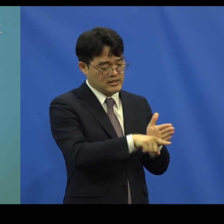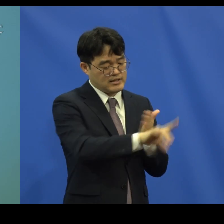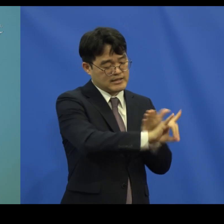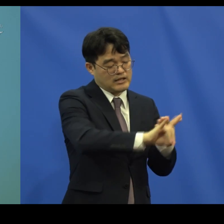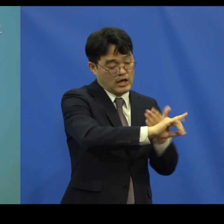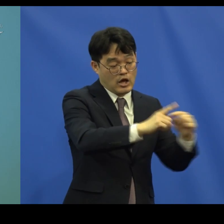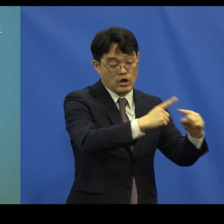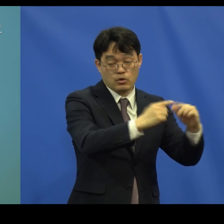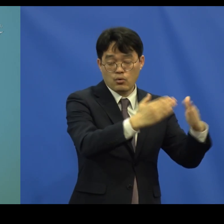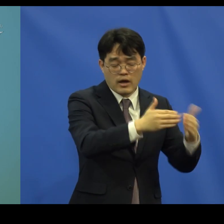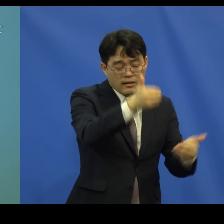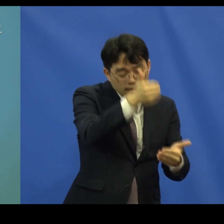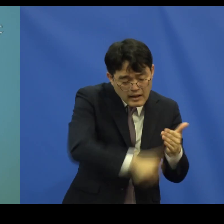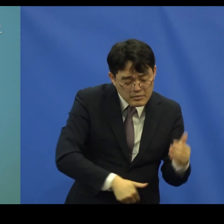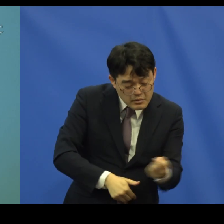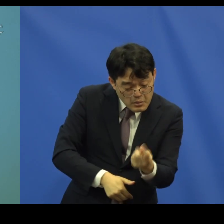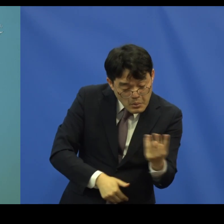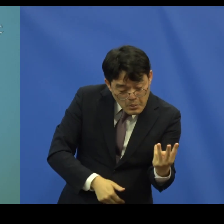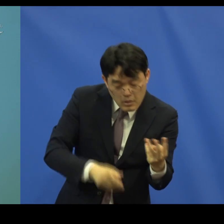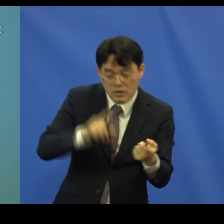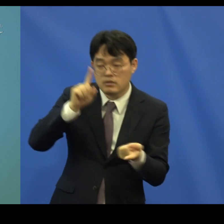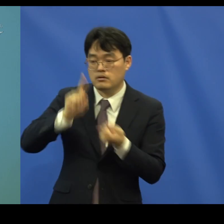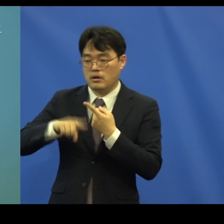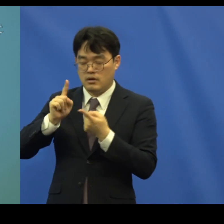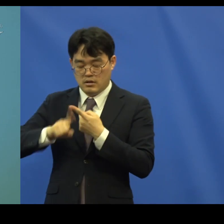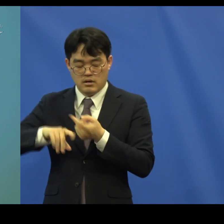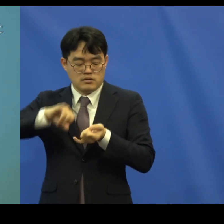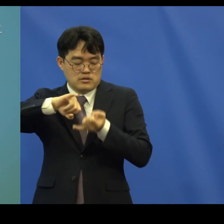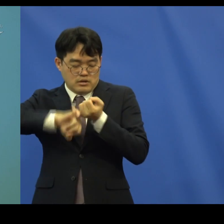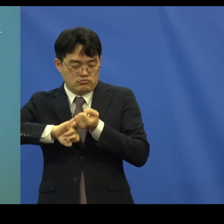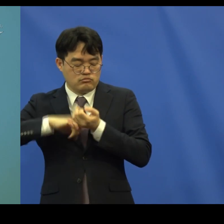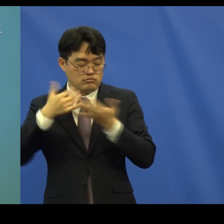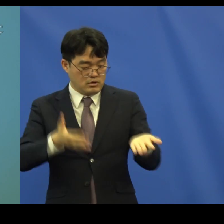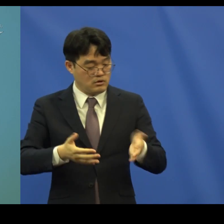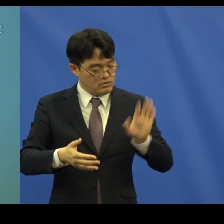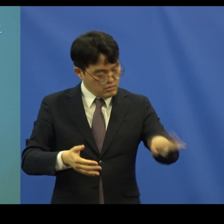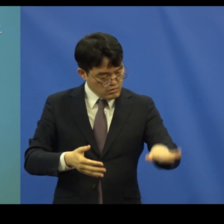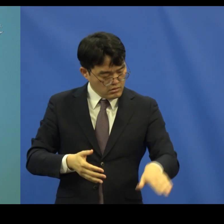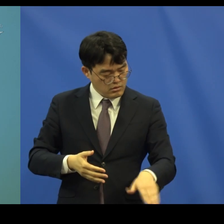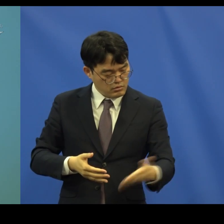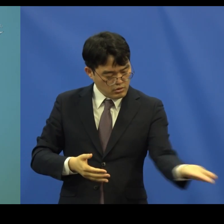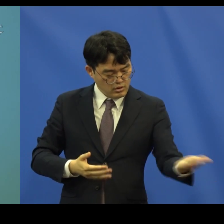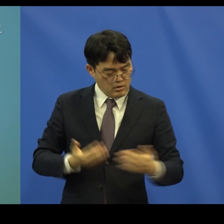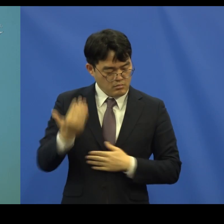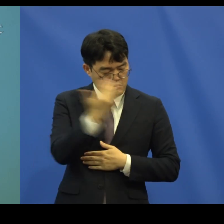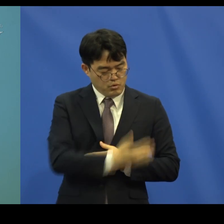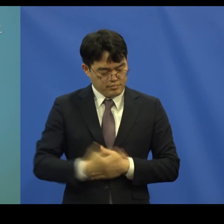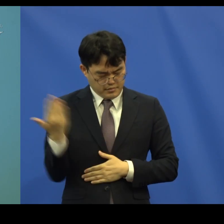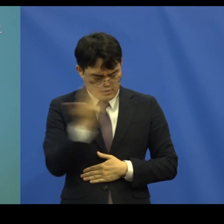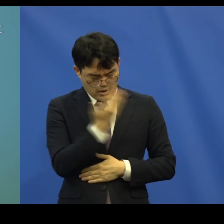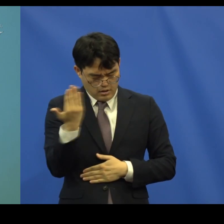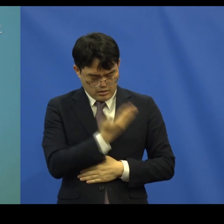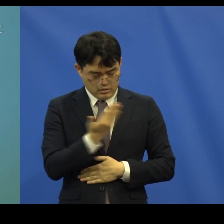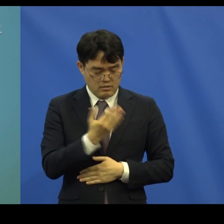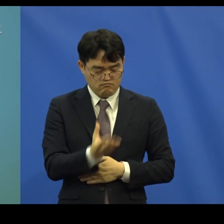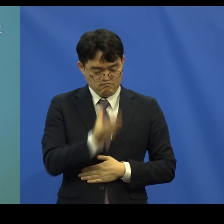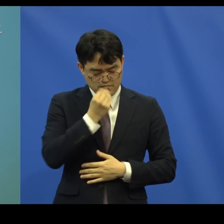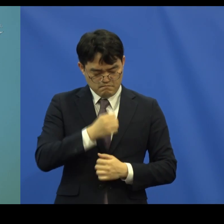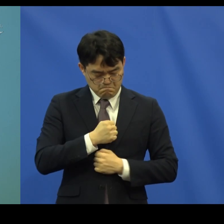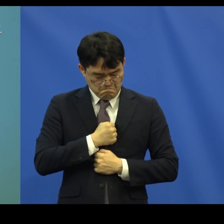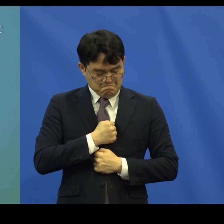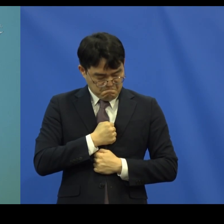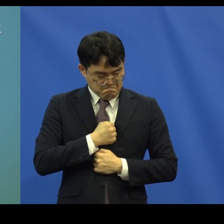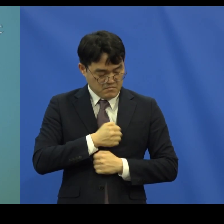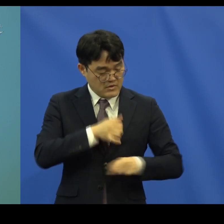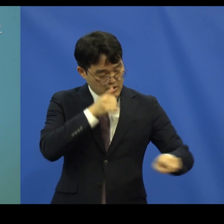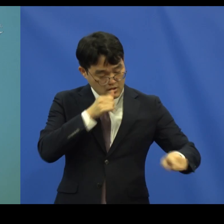향한 애정을 표현하는 거죠. 오늘 이 생명책에 이름이 기록되는 것, 이게 우리 궁극적으로 우리에게 줄 구원의